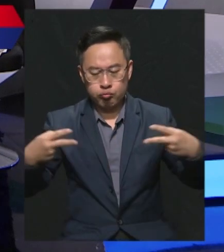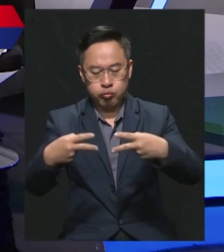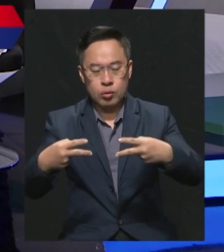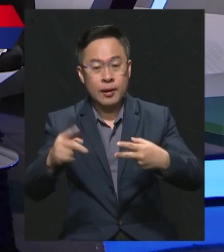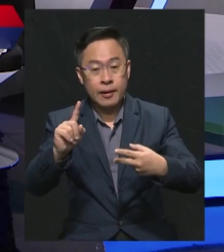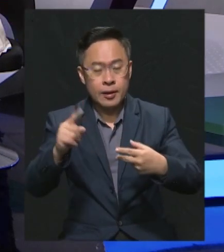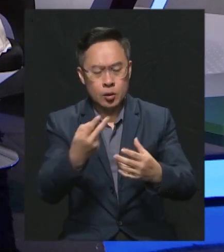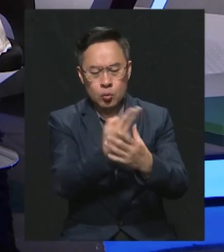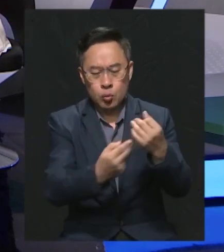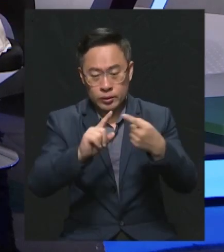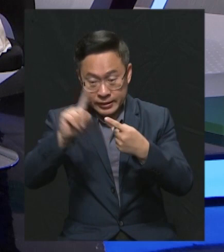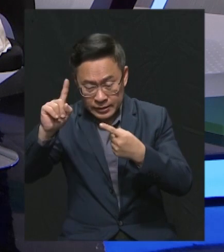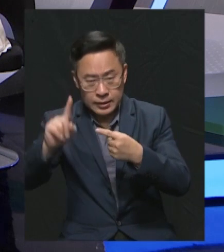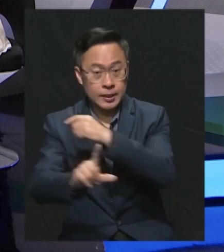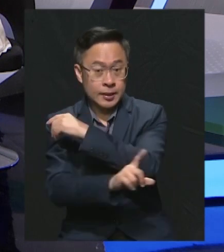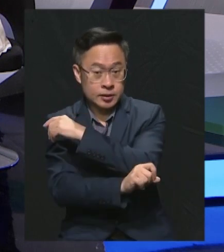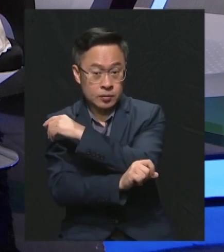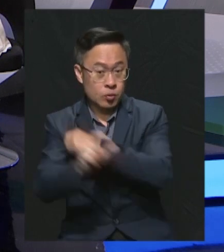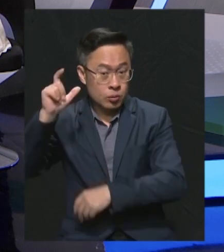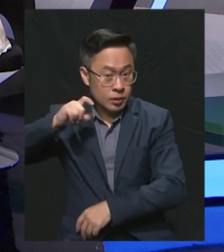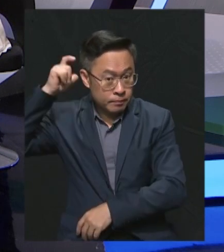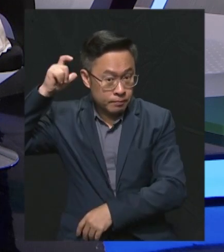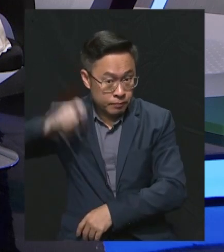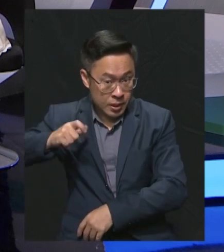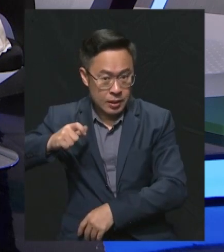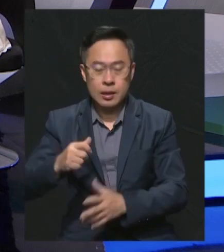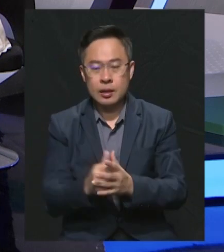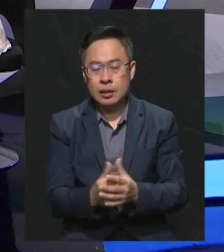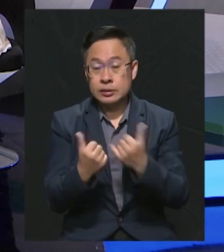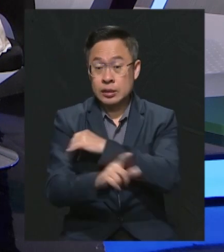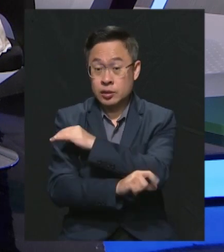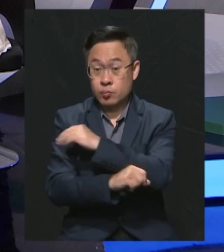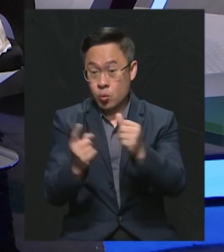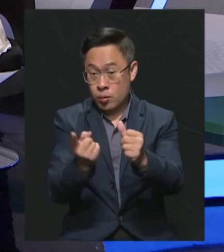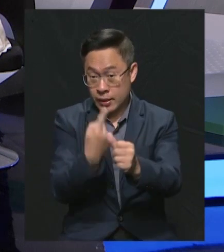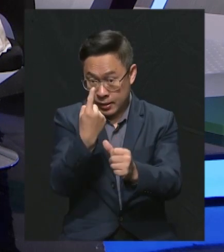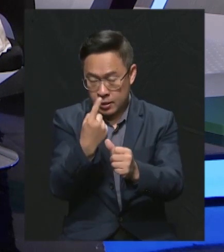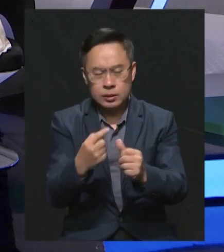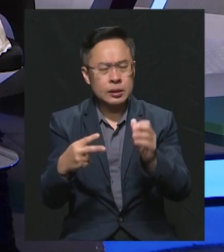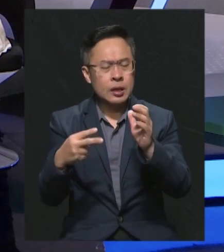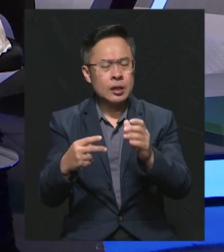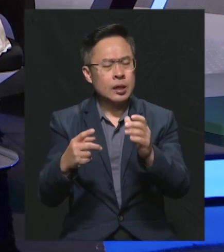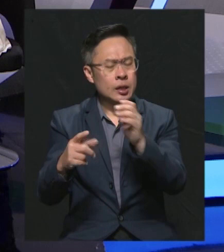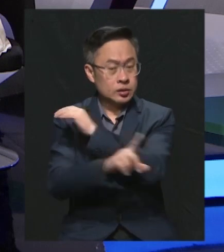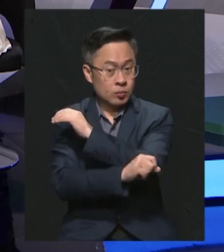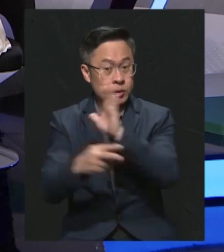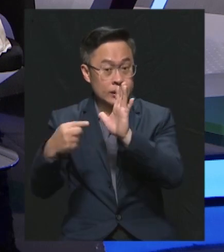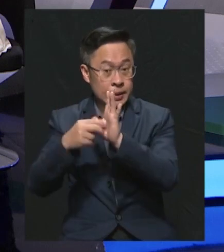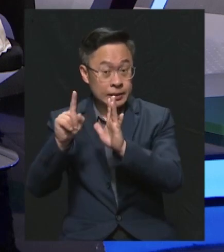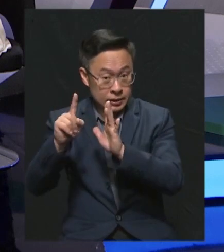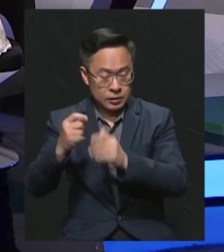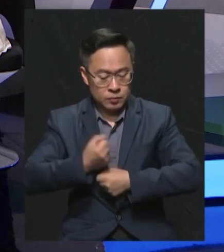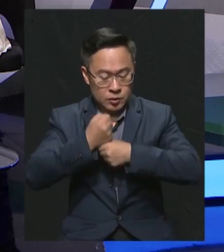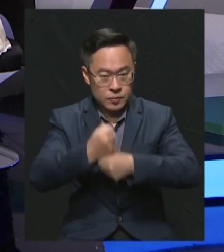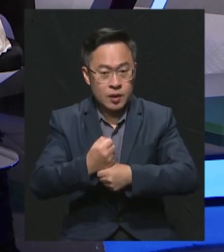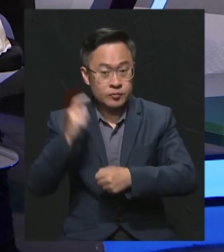างสิงคโปร์กับเมียนมากันหน่อยค่ะเพราะว่าสิงคโปร์พวกเขาลงสนามเป็นเกมแรกนะคะในรอบแบ่งกลุ่มแล้วก็เล่นในบ้านปรากฏว่าสู้กันสนุกสูสีเลยค่